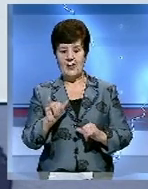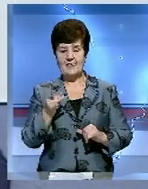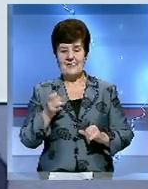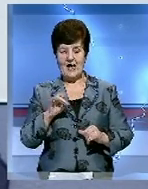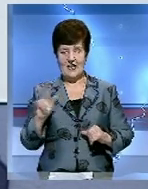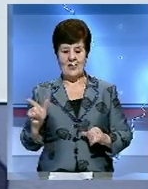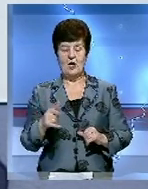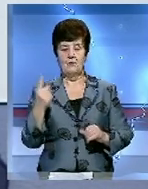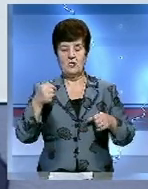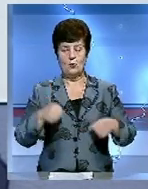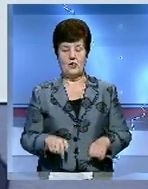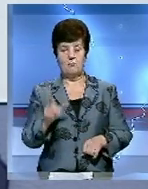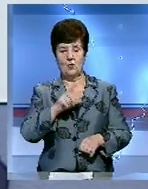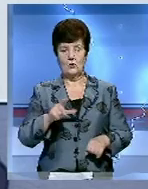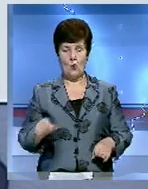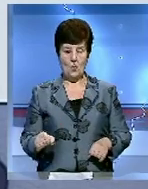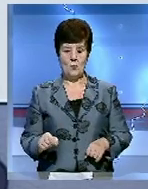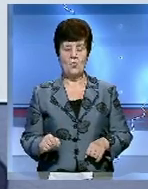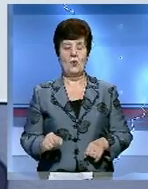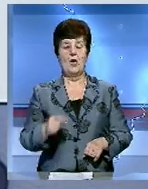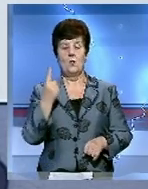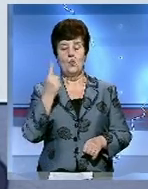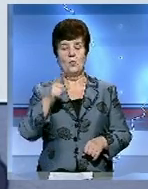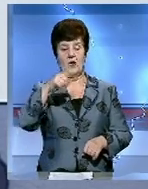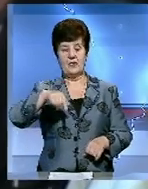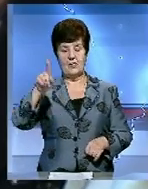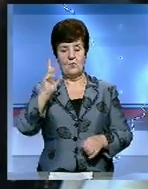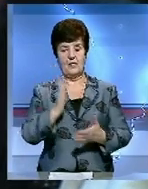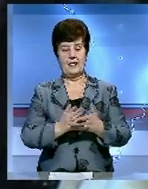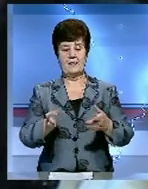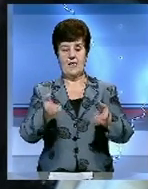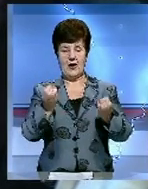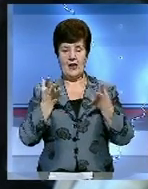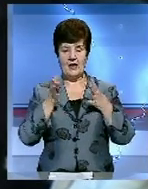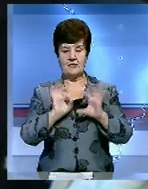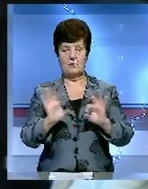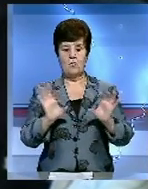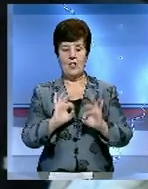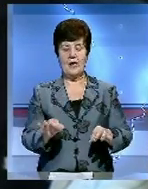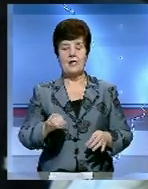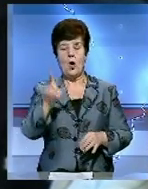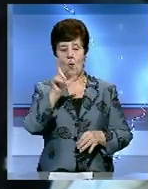primele articole, este foarte clar stipulat că omul se naște